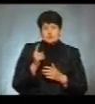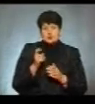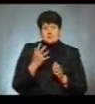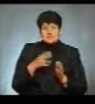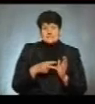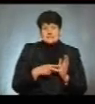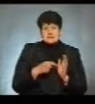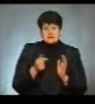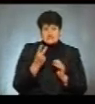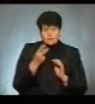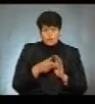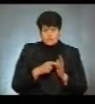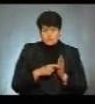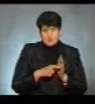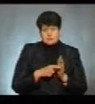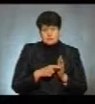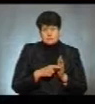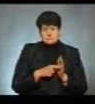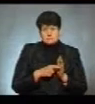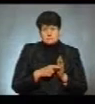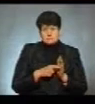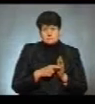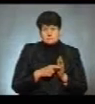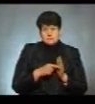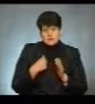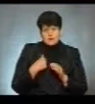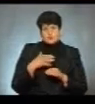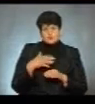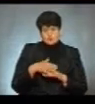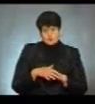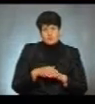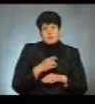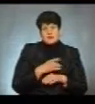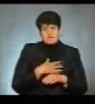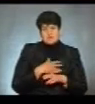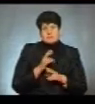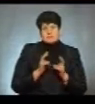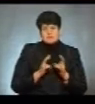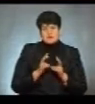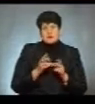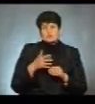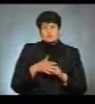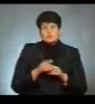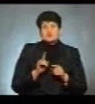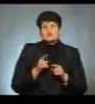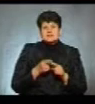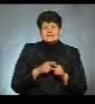157 гривень, ну, за двохкімнатну, ну, я розумію приватні підприємства, та як я веду ОСББ, я розумію, що це за